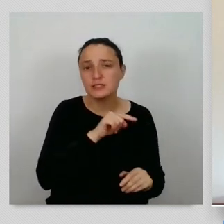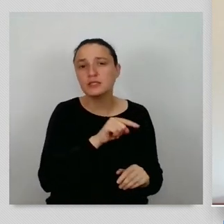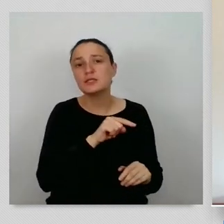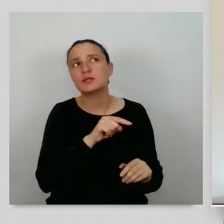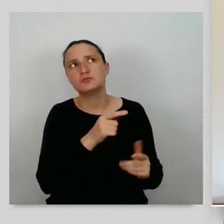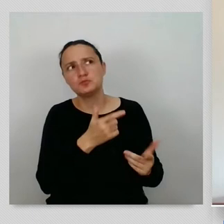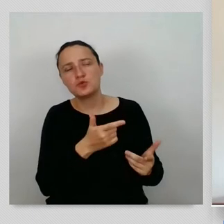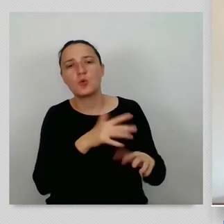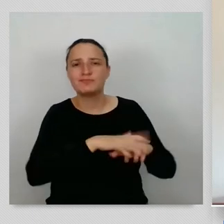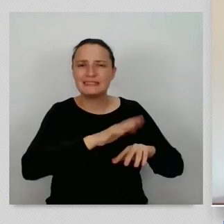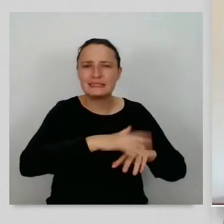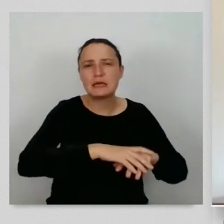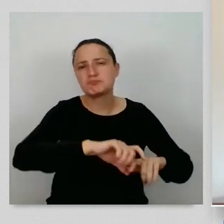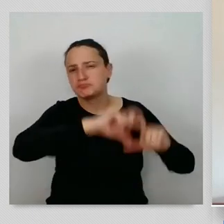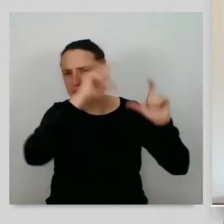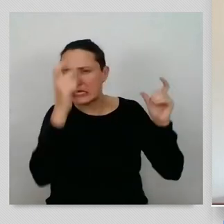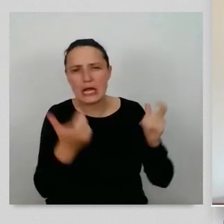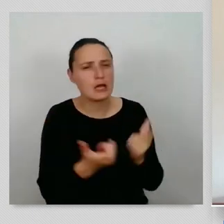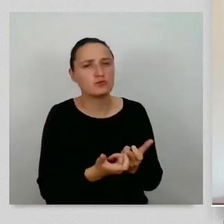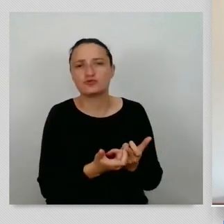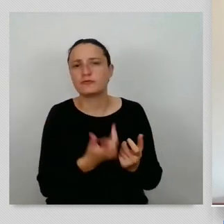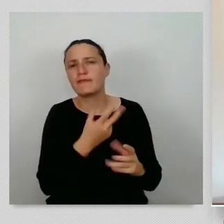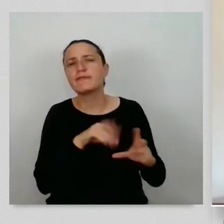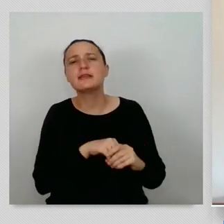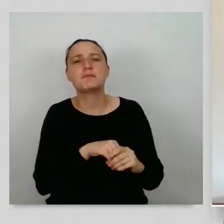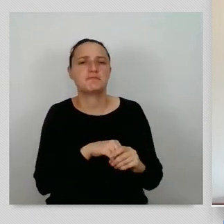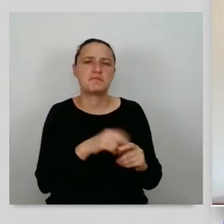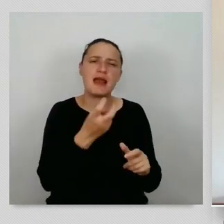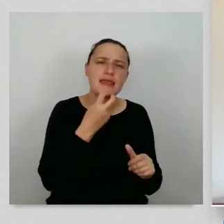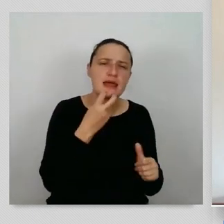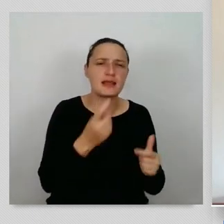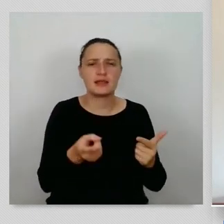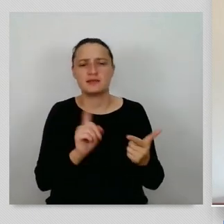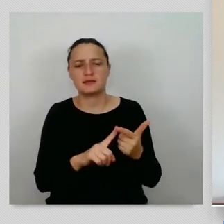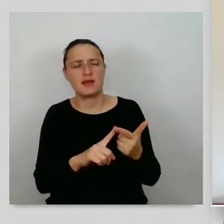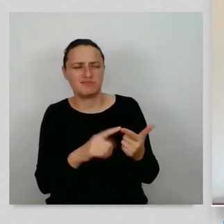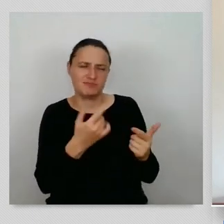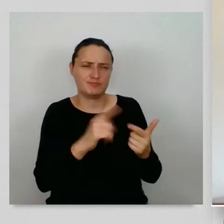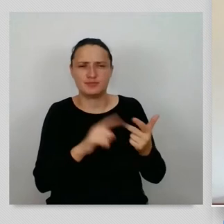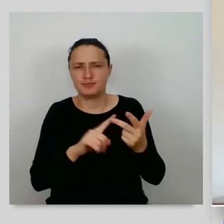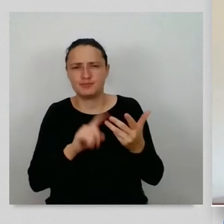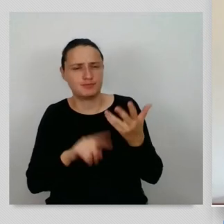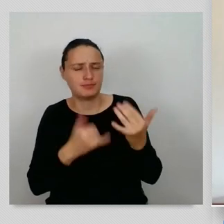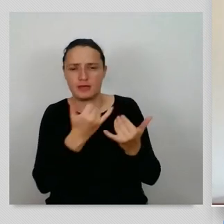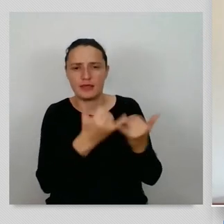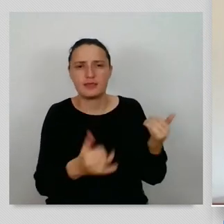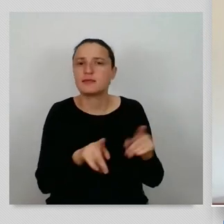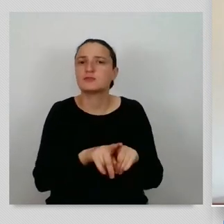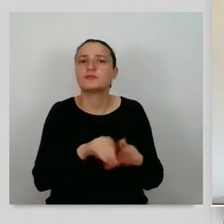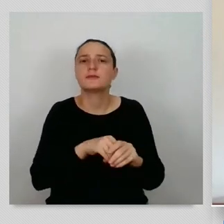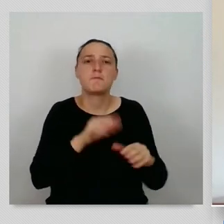podejścia systemowego, które obejmuje nie tylko energetykę, ale także inne obszary, czyli na przykład